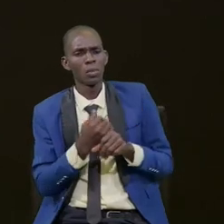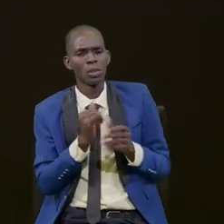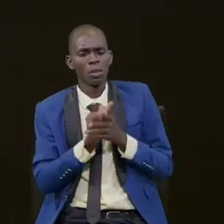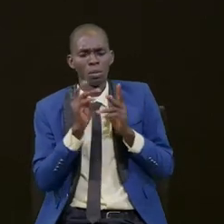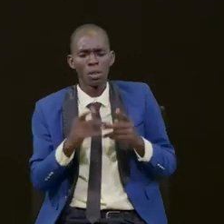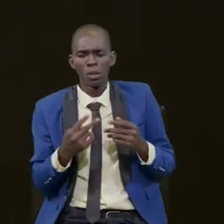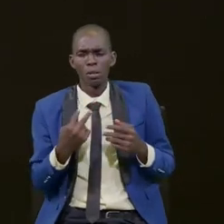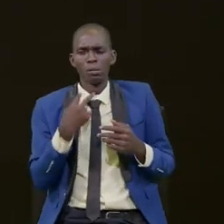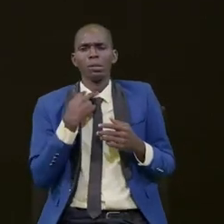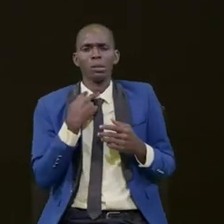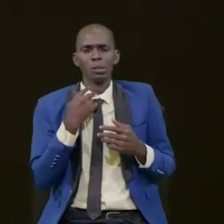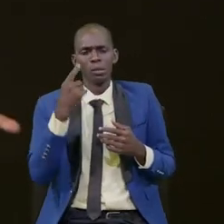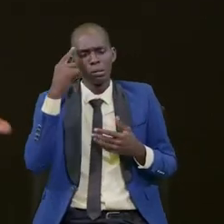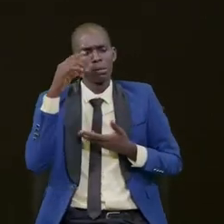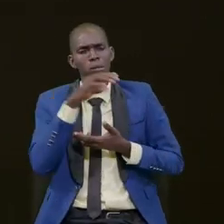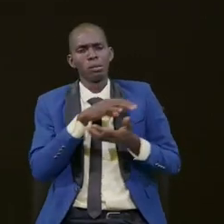dit, mais et c'est ici